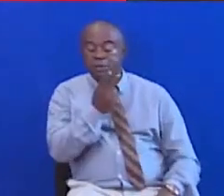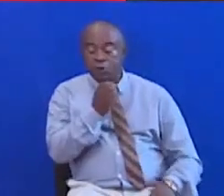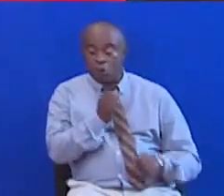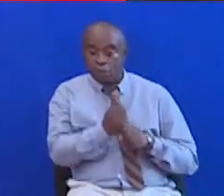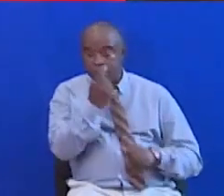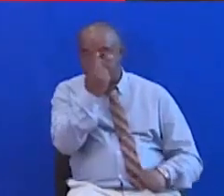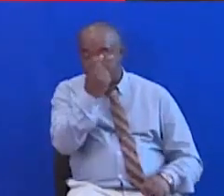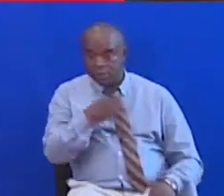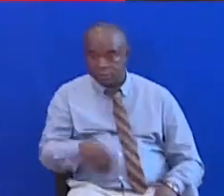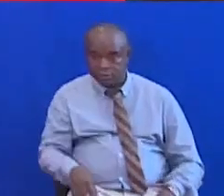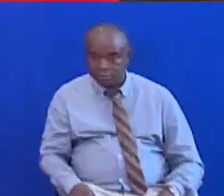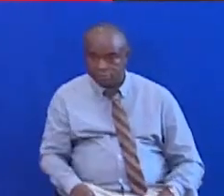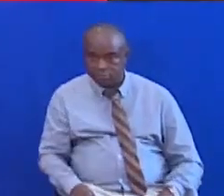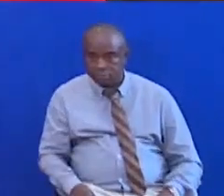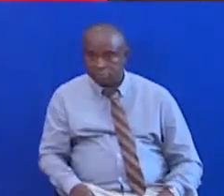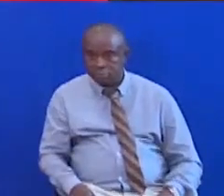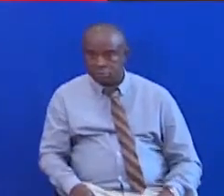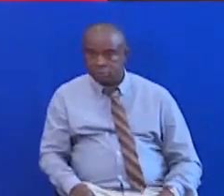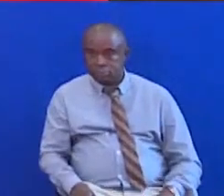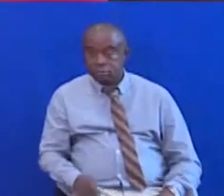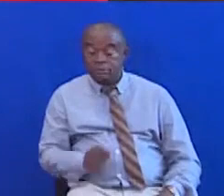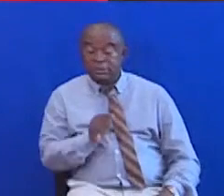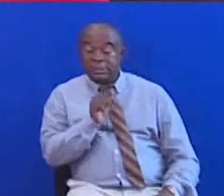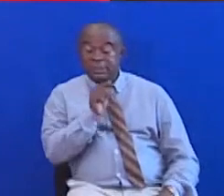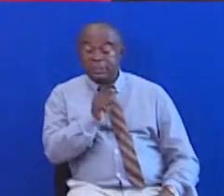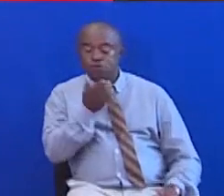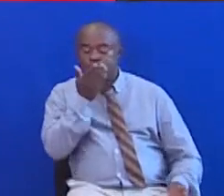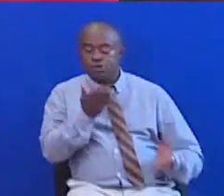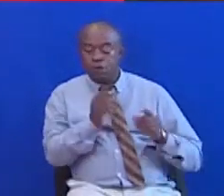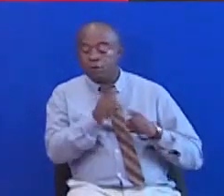kilometa moja, ambayo ndio standard ya sasa hivi,